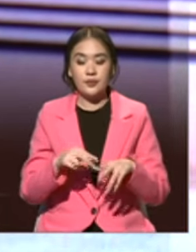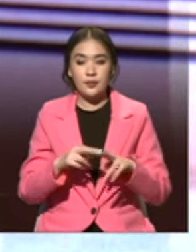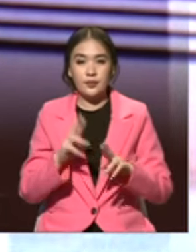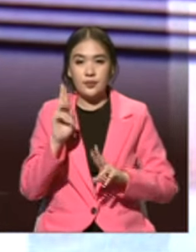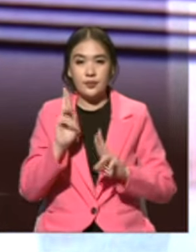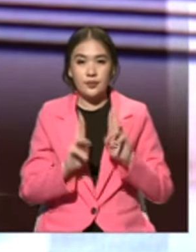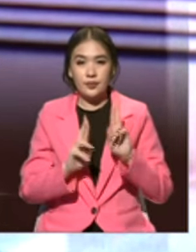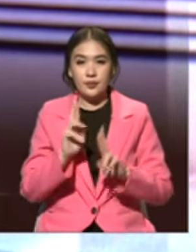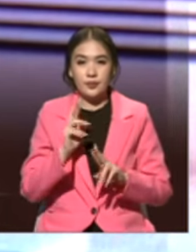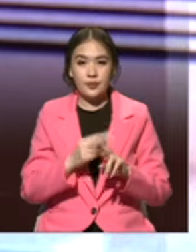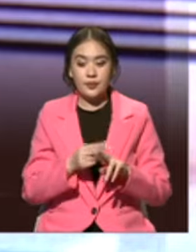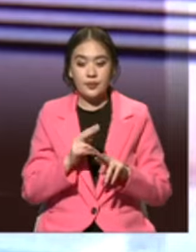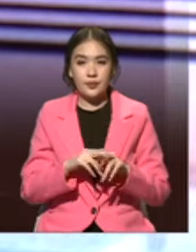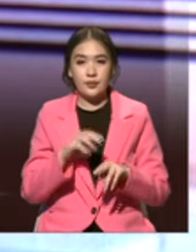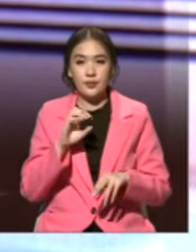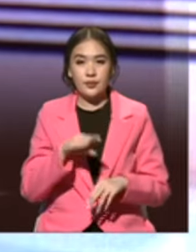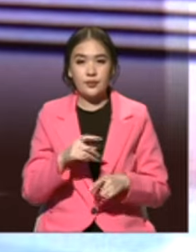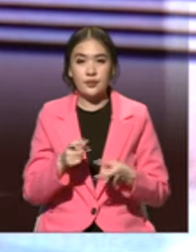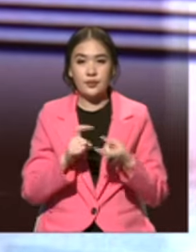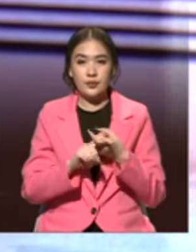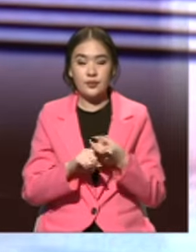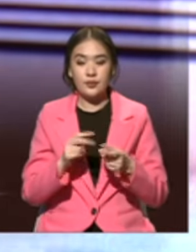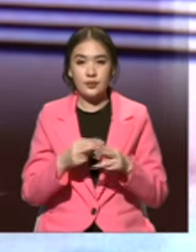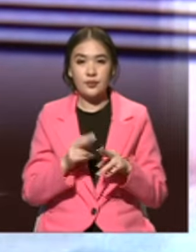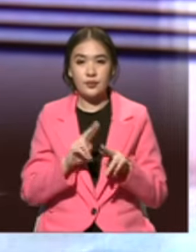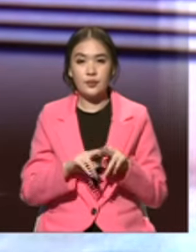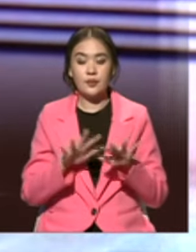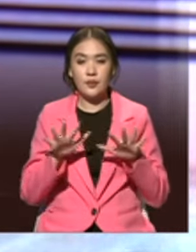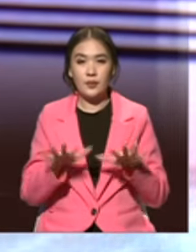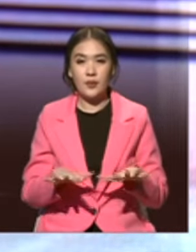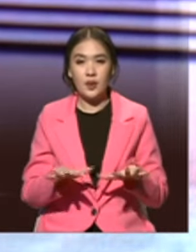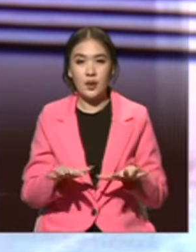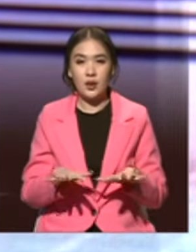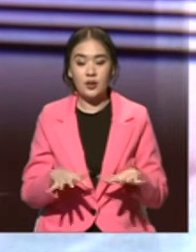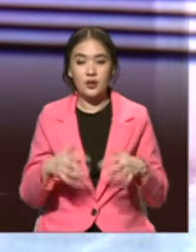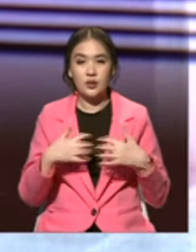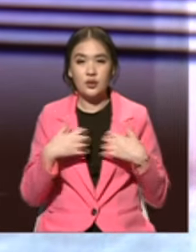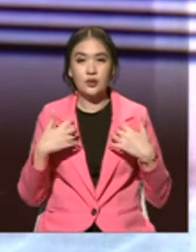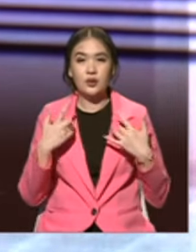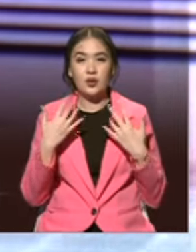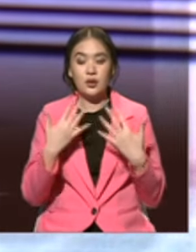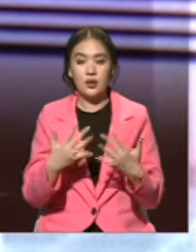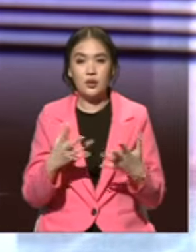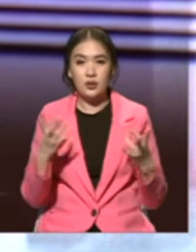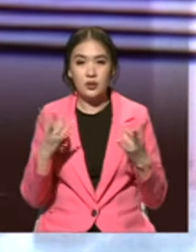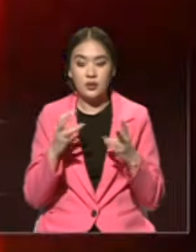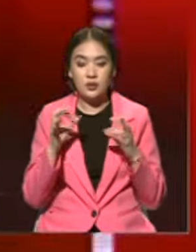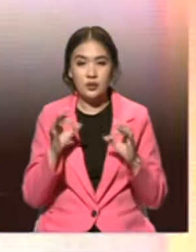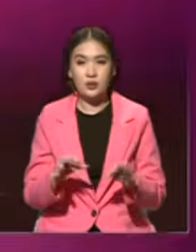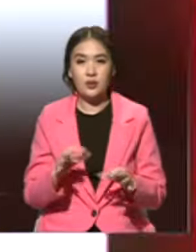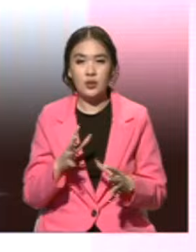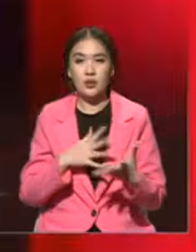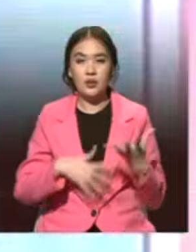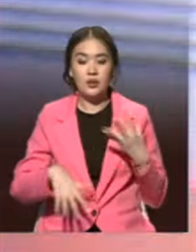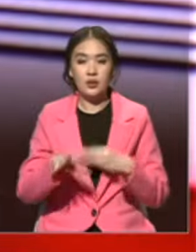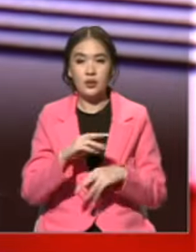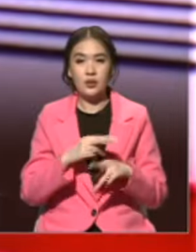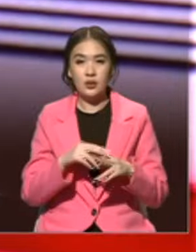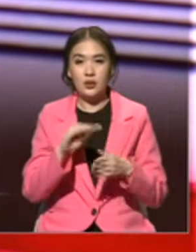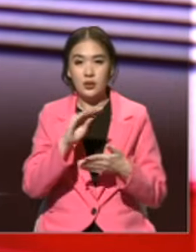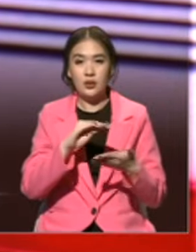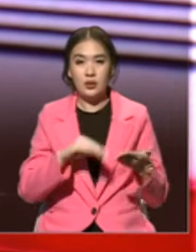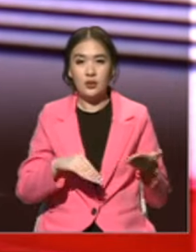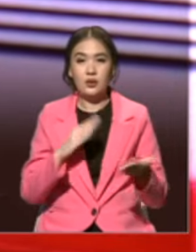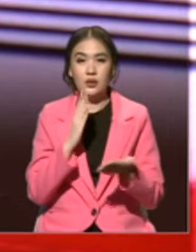ереженің жаңағы баптан туындаған ереженің аясында жаңағы малды қалай сырғалау керек мал иесі, соның бәрі тізбектеліп жазылып